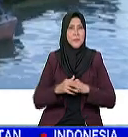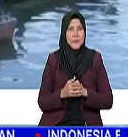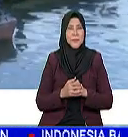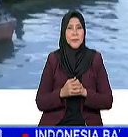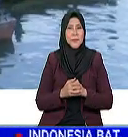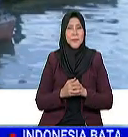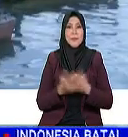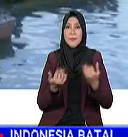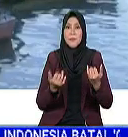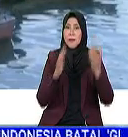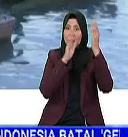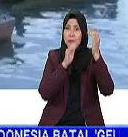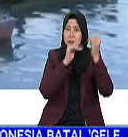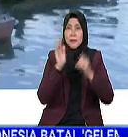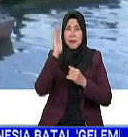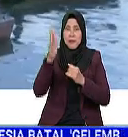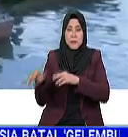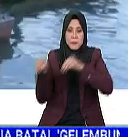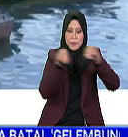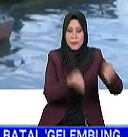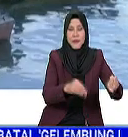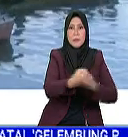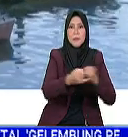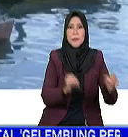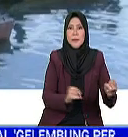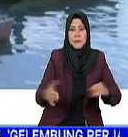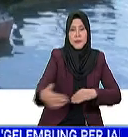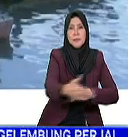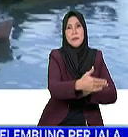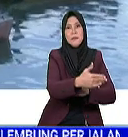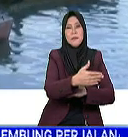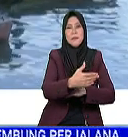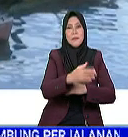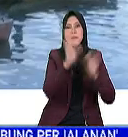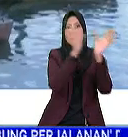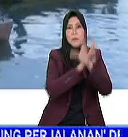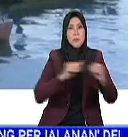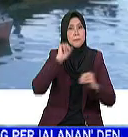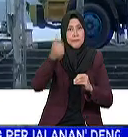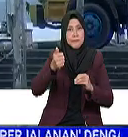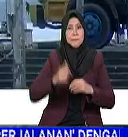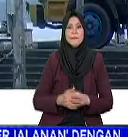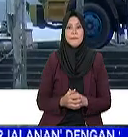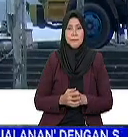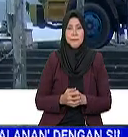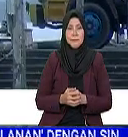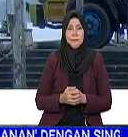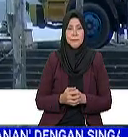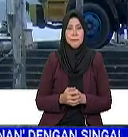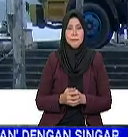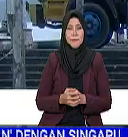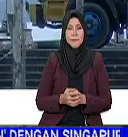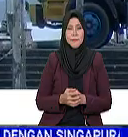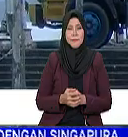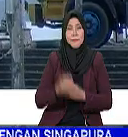pangkalan harapan DC akan dipindahkan ke jabatan African anak laut artis erotis lawesso dana